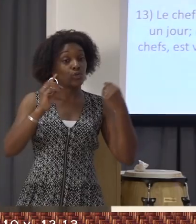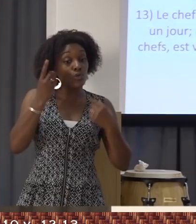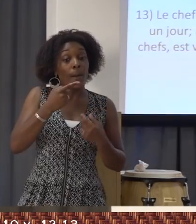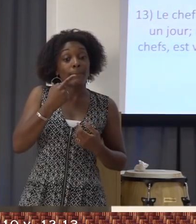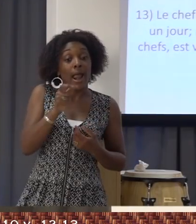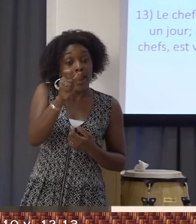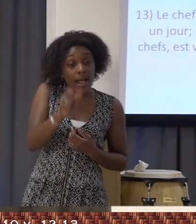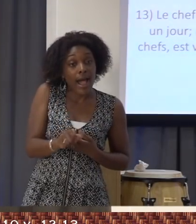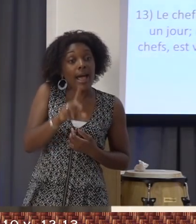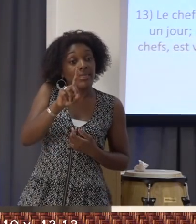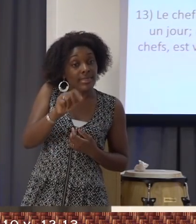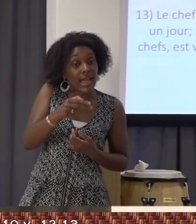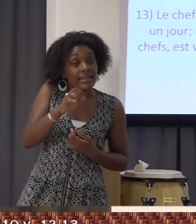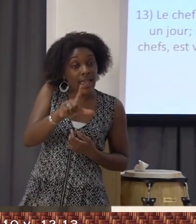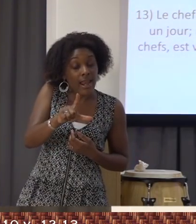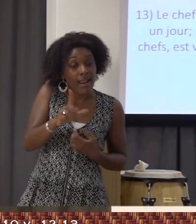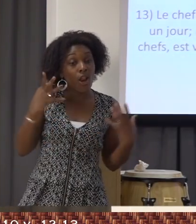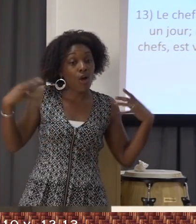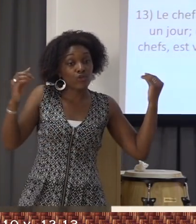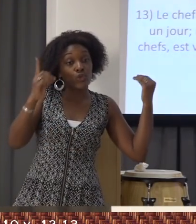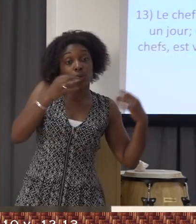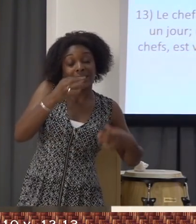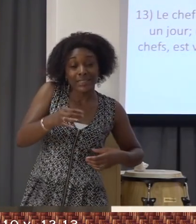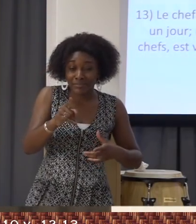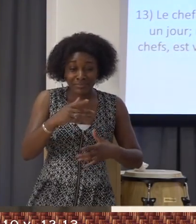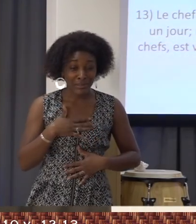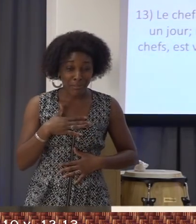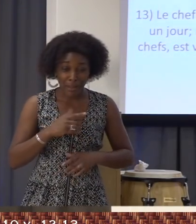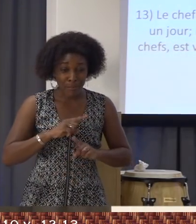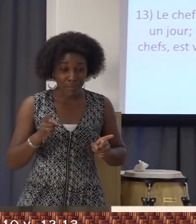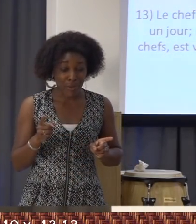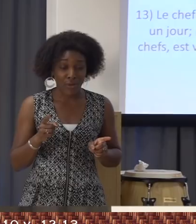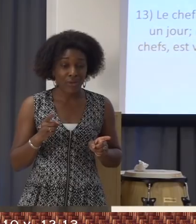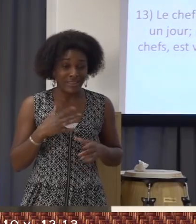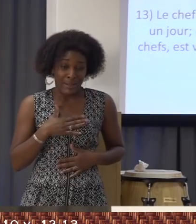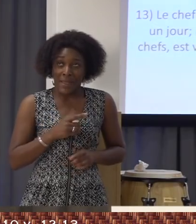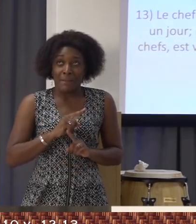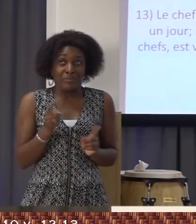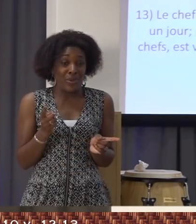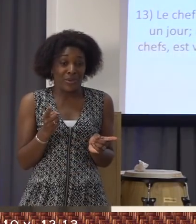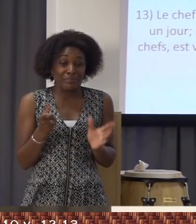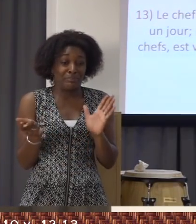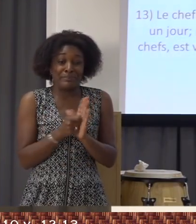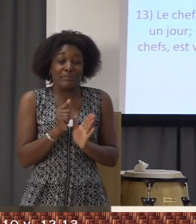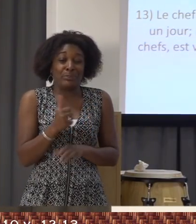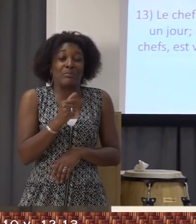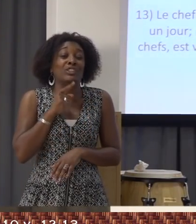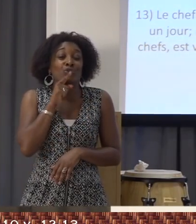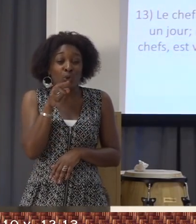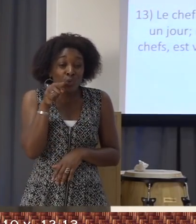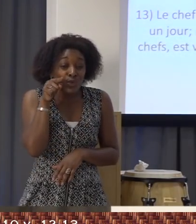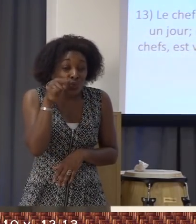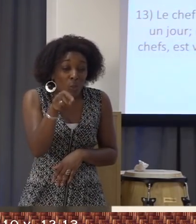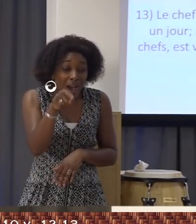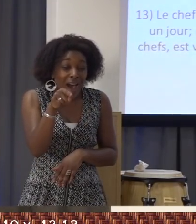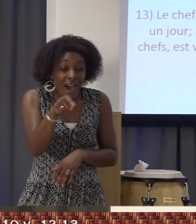Daniel, ne crains rien, car dès le premier jour où tu as eu à